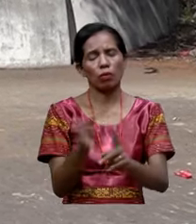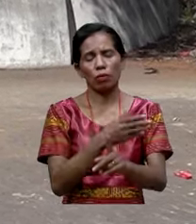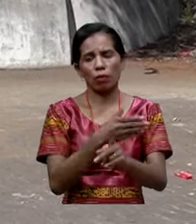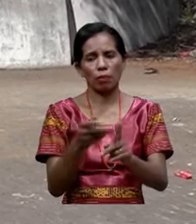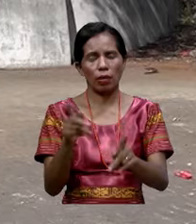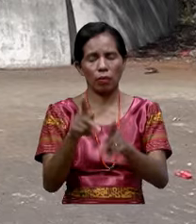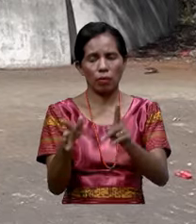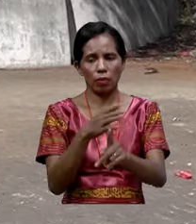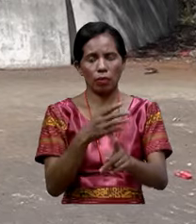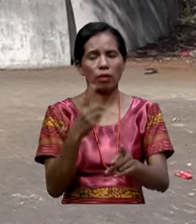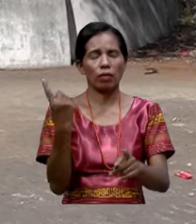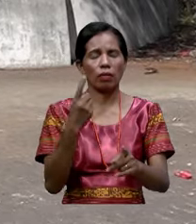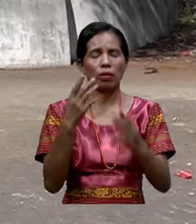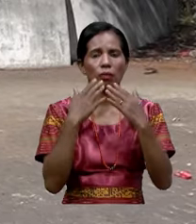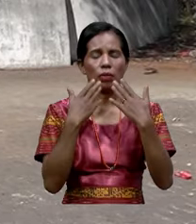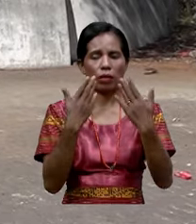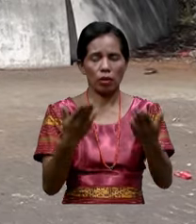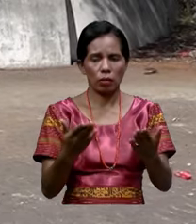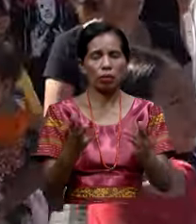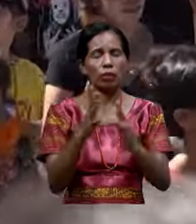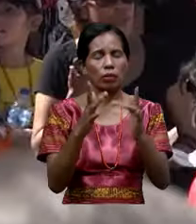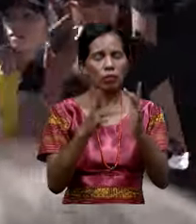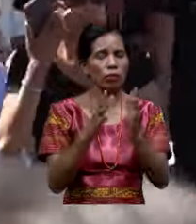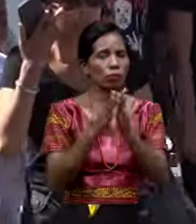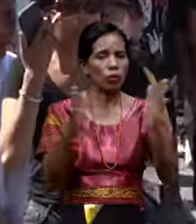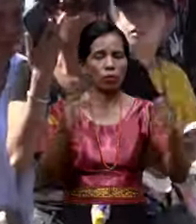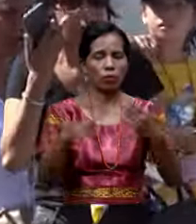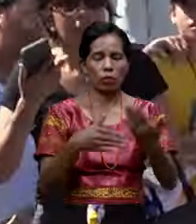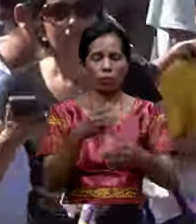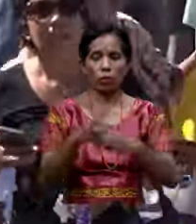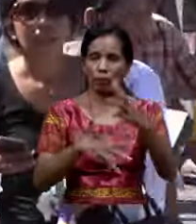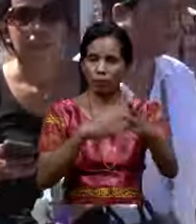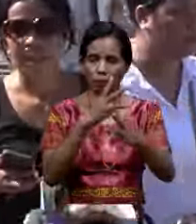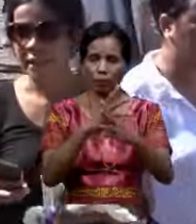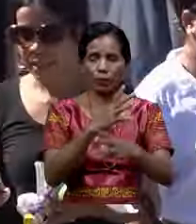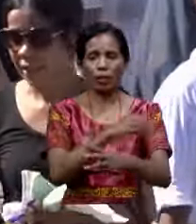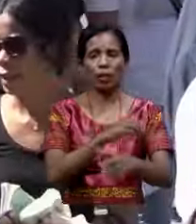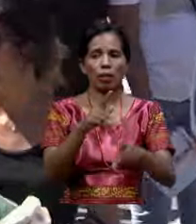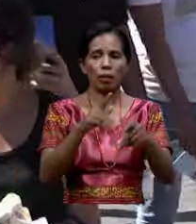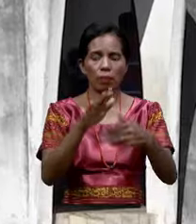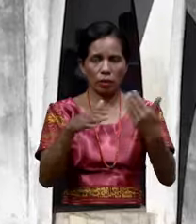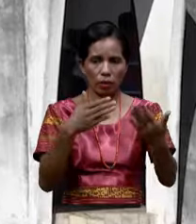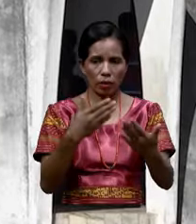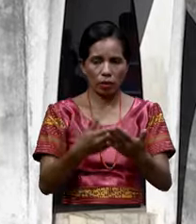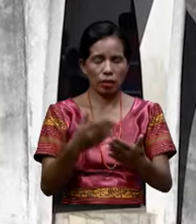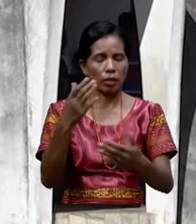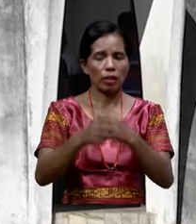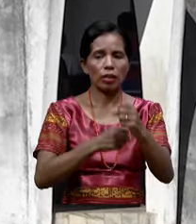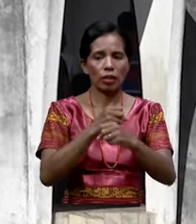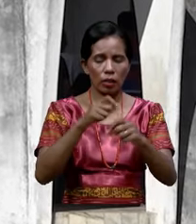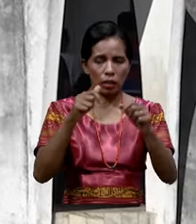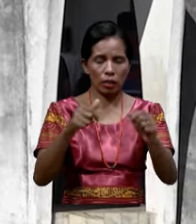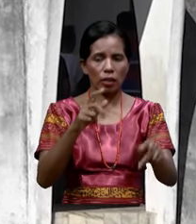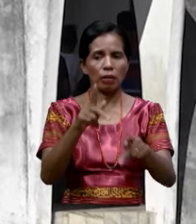fatin agradece kata Jesus bot li boto tu ya mundu ne. Kada tinan sarani Timor sempre halo via sakra ya Kristu rei, no ia tinan ne,